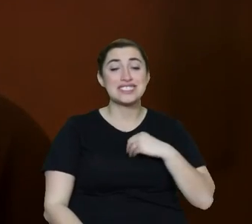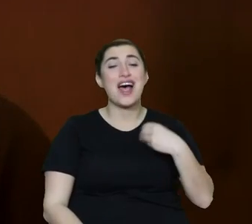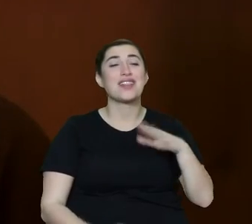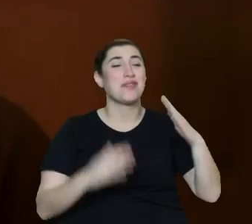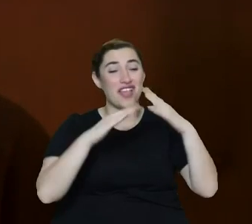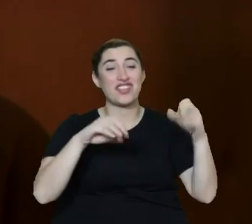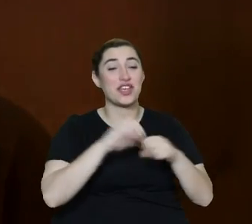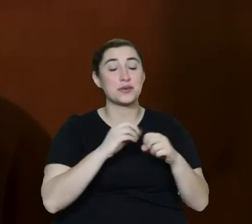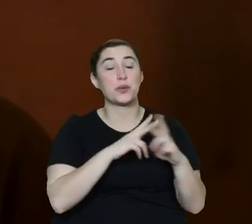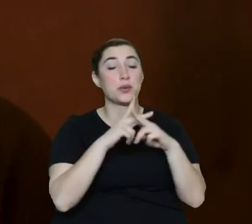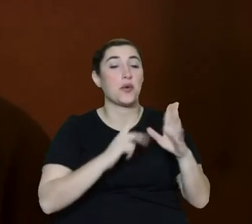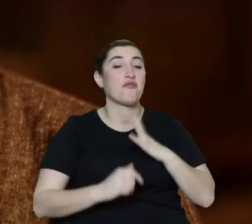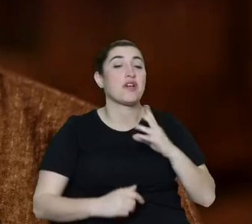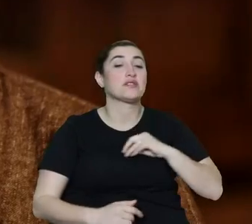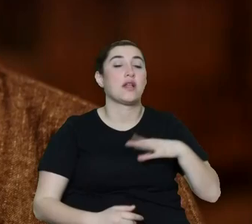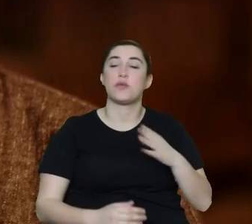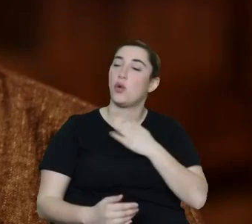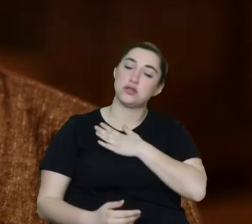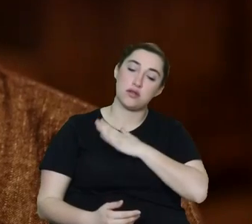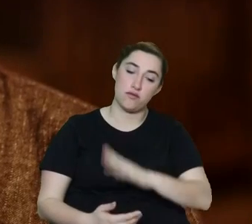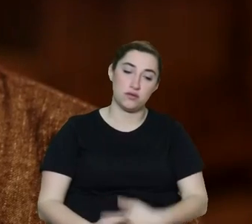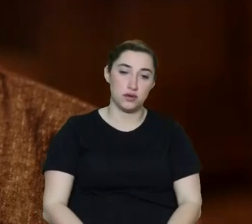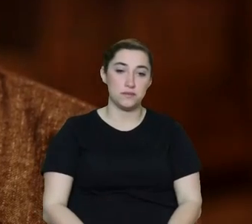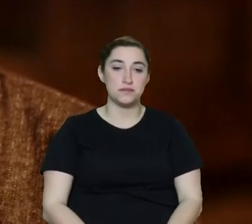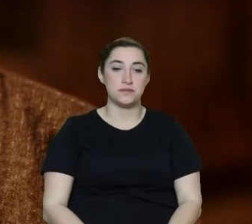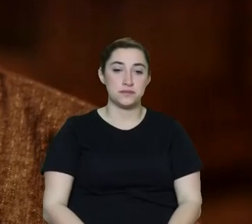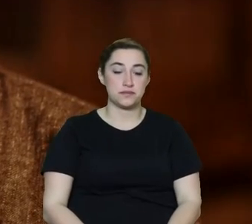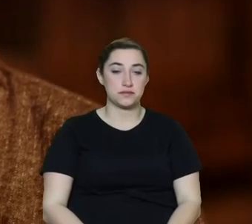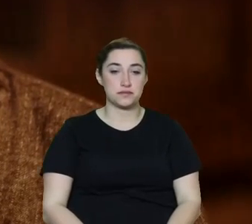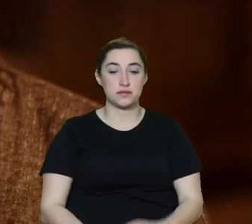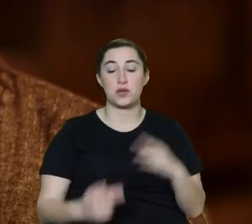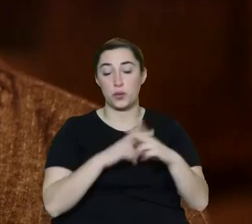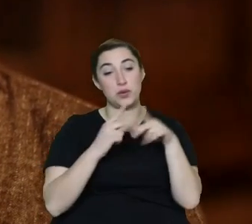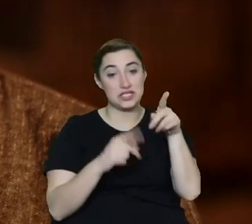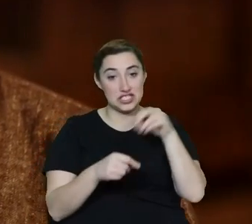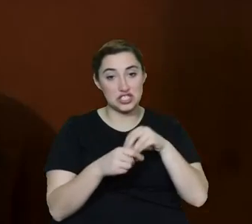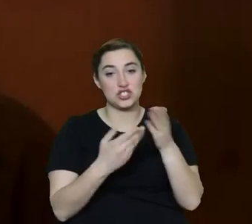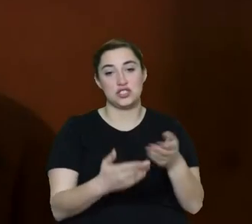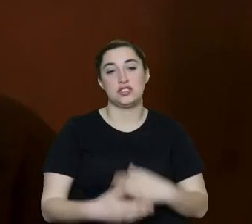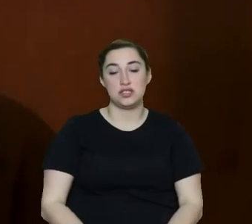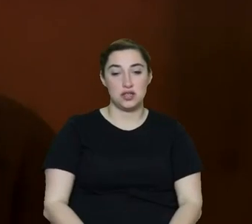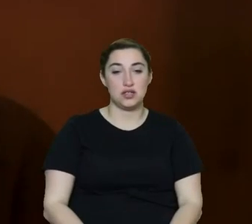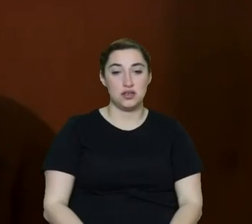ki dergâhta keramet vardır. Estağfurullah. Keramet sizdedir.